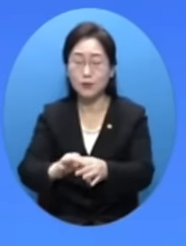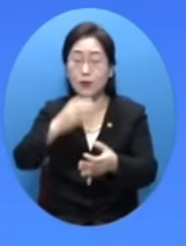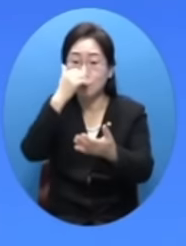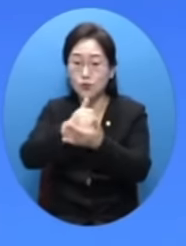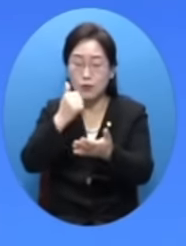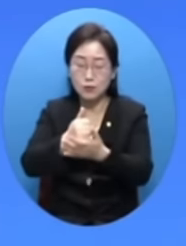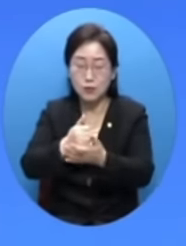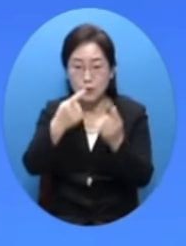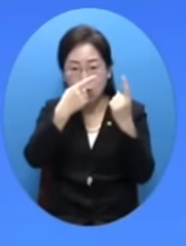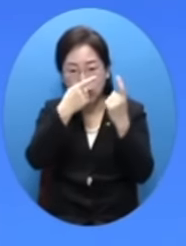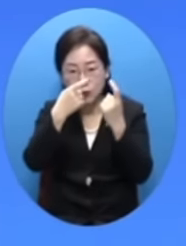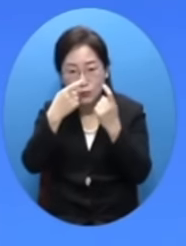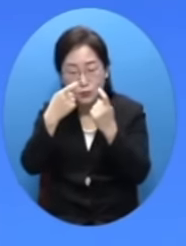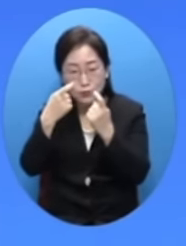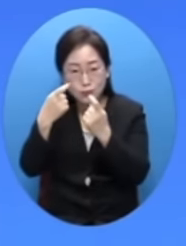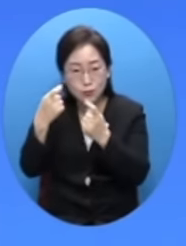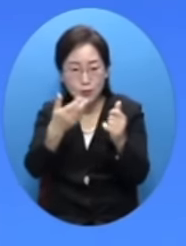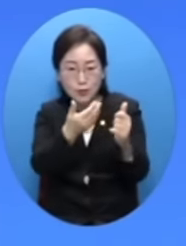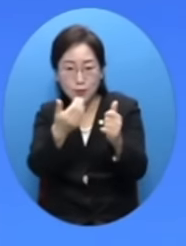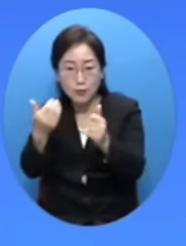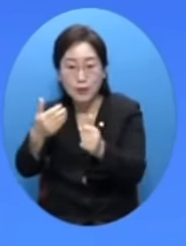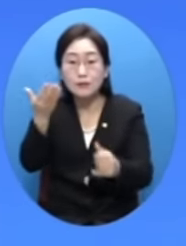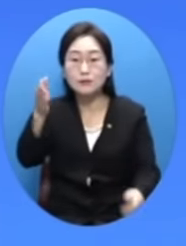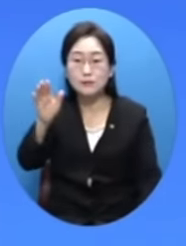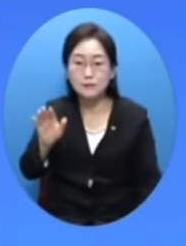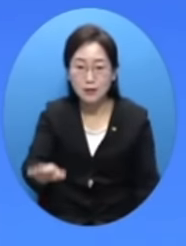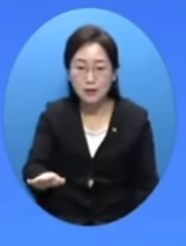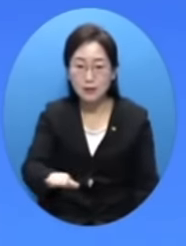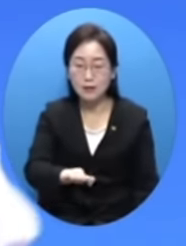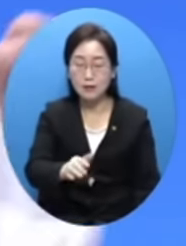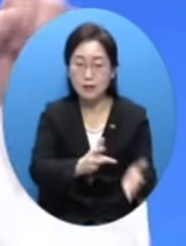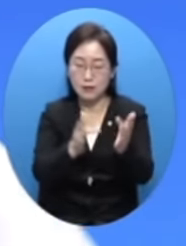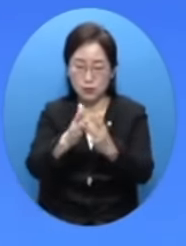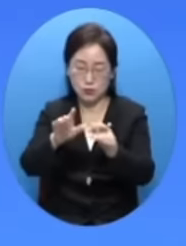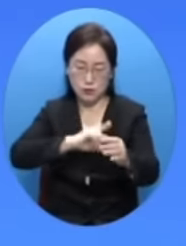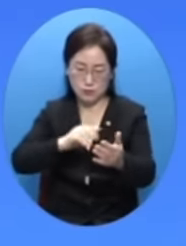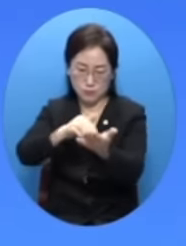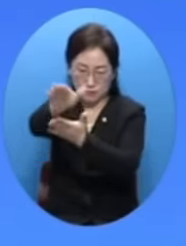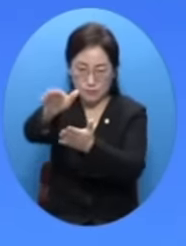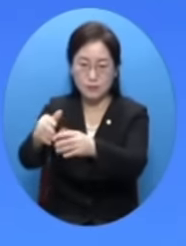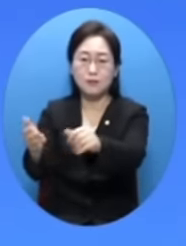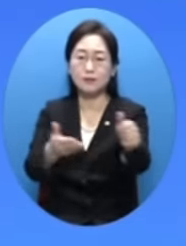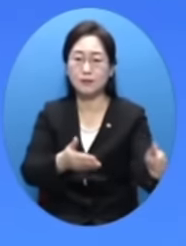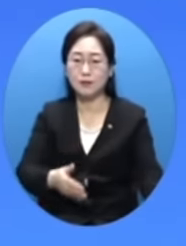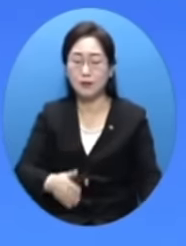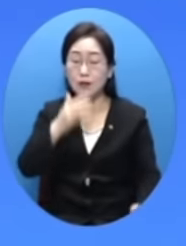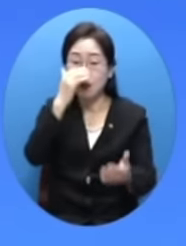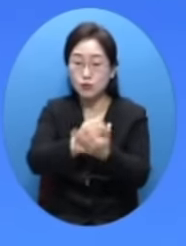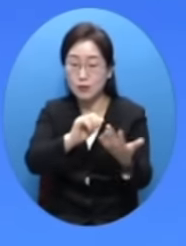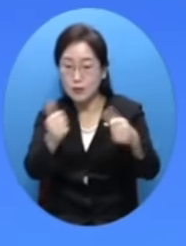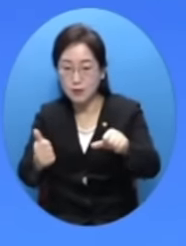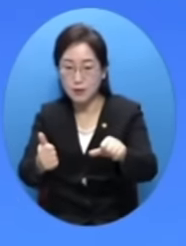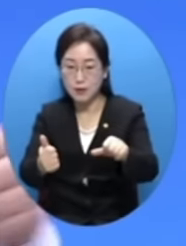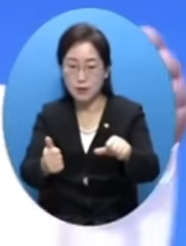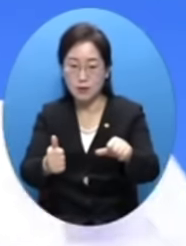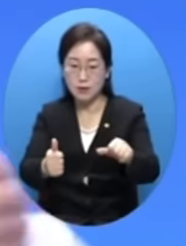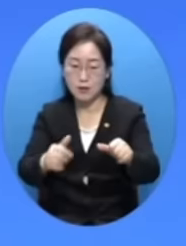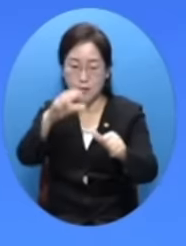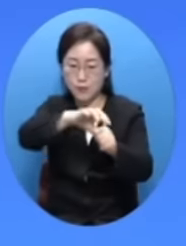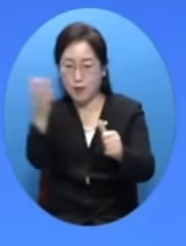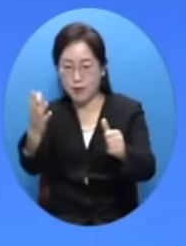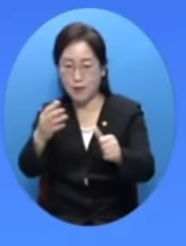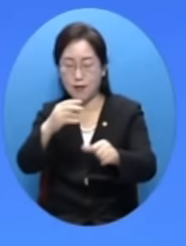유혹이 우리를 공격해오지만 예수의 이름으로 물리쳐야 되는 것입니다. 우리는 죄와 사망을 벌써